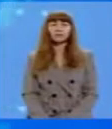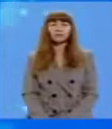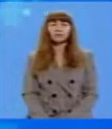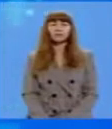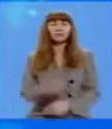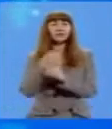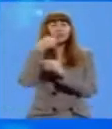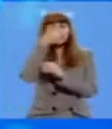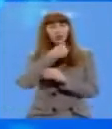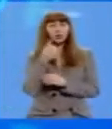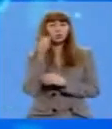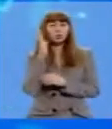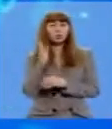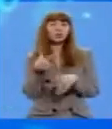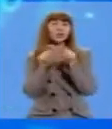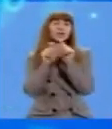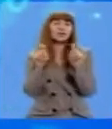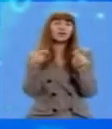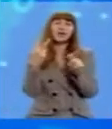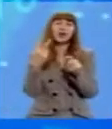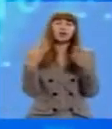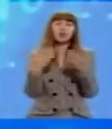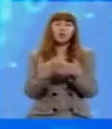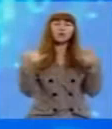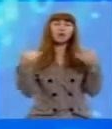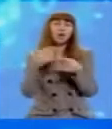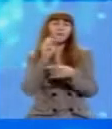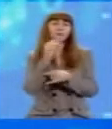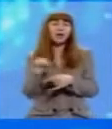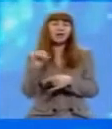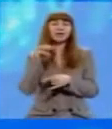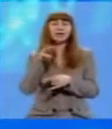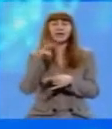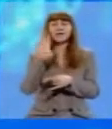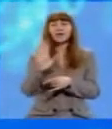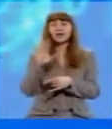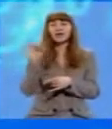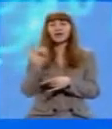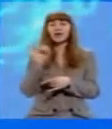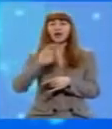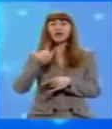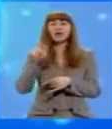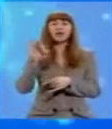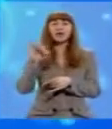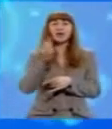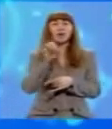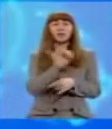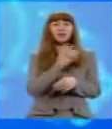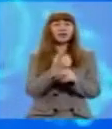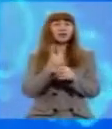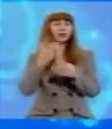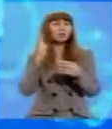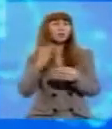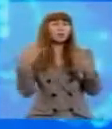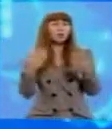Қазақстанда екі бірдей жаңа телеарна жұмысын бастайды. Бұл туралы ақпарат және қоғамдық даму министрі Аида Балаева онлайн өткен халық алдындағы